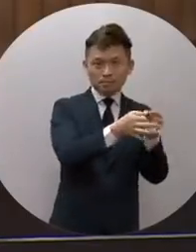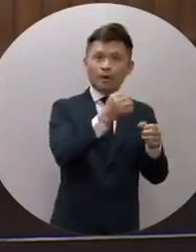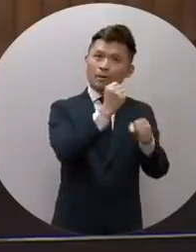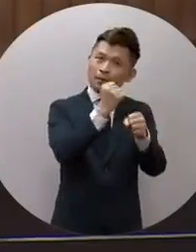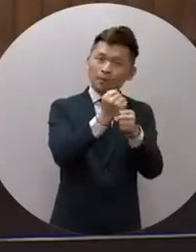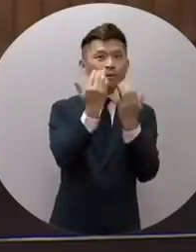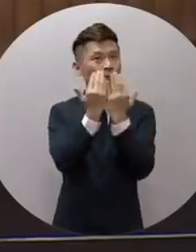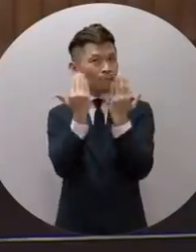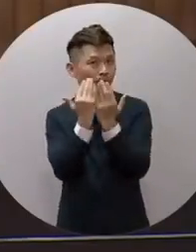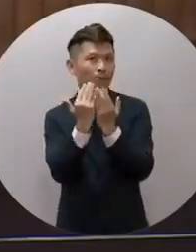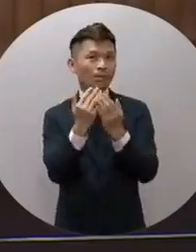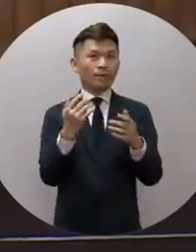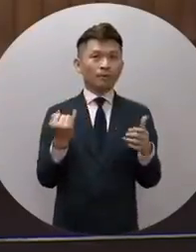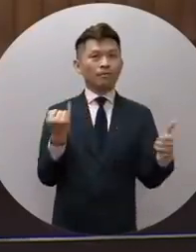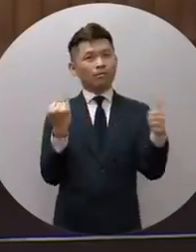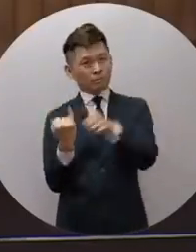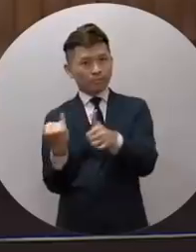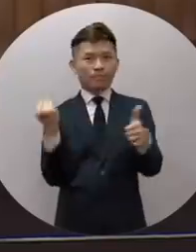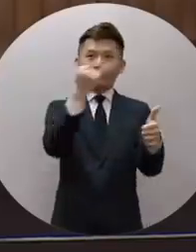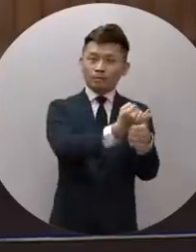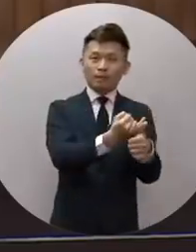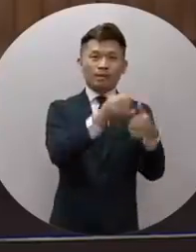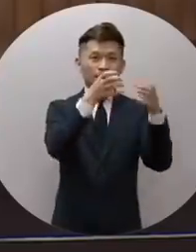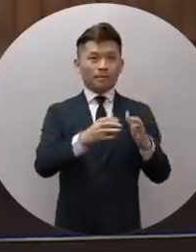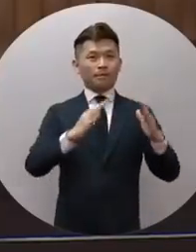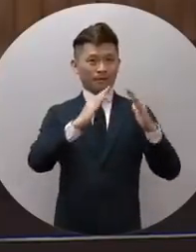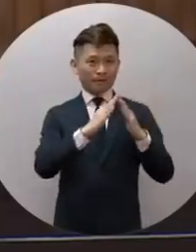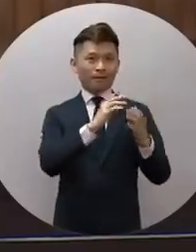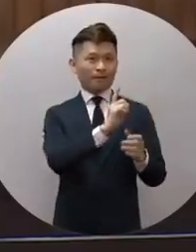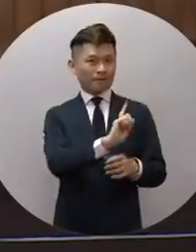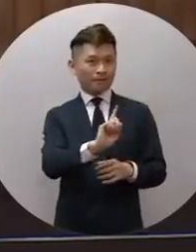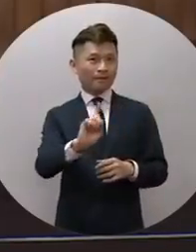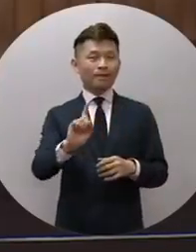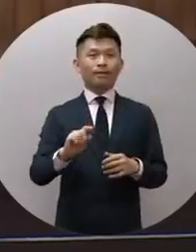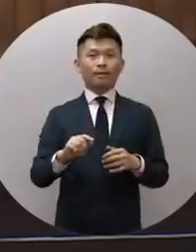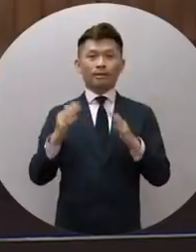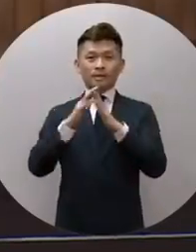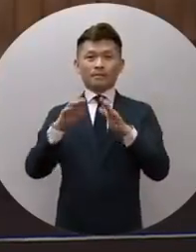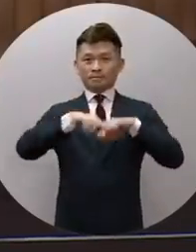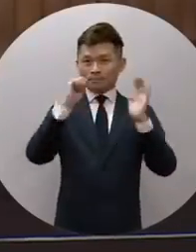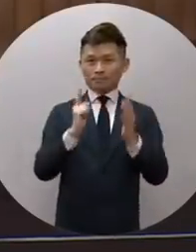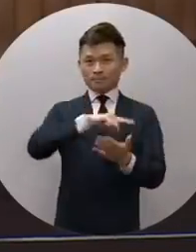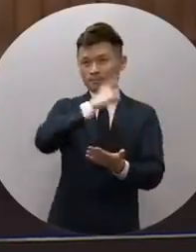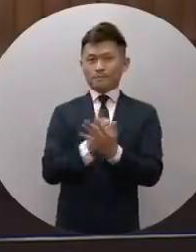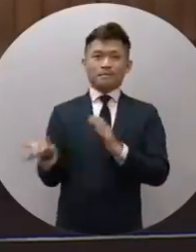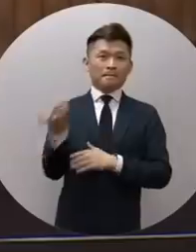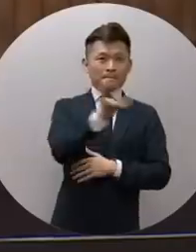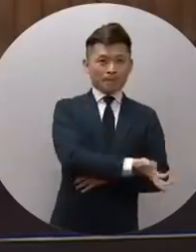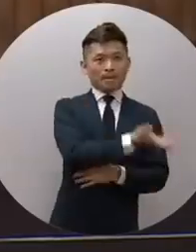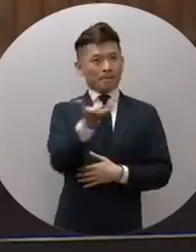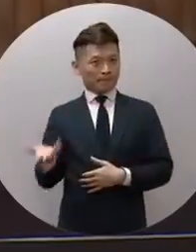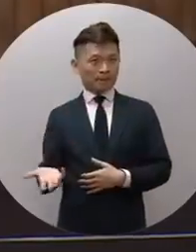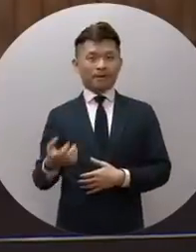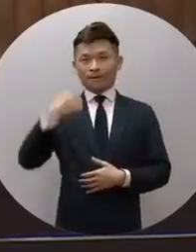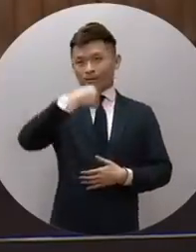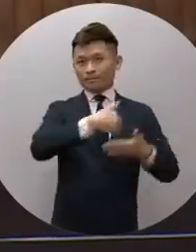学，或嫁娶通婚，或成家立业，或举家迁移，又是一次两